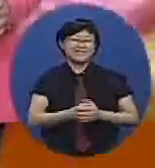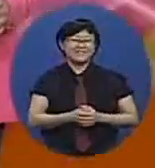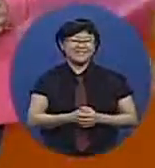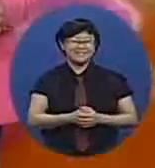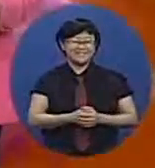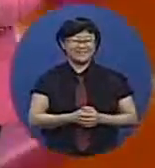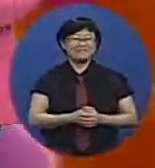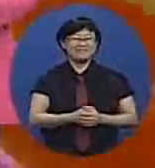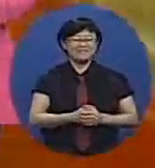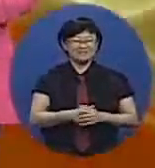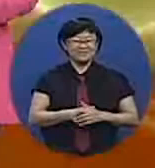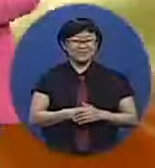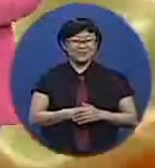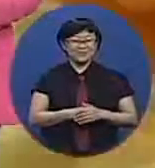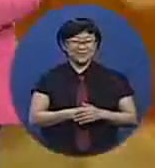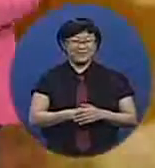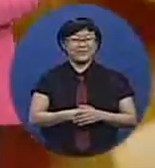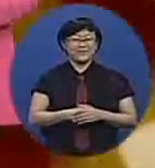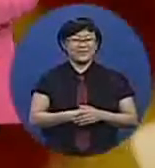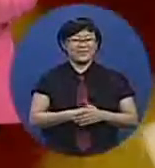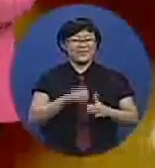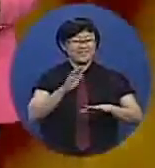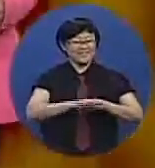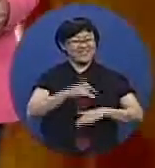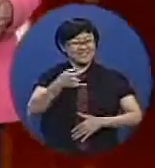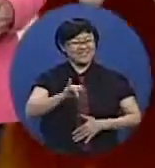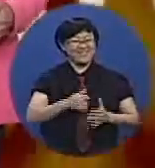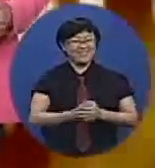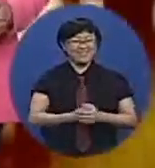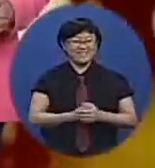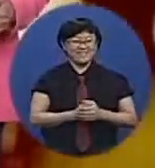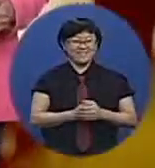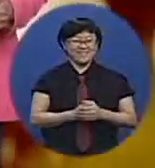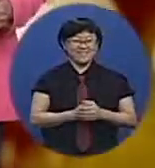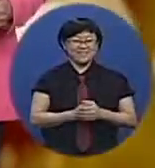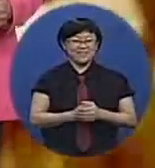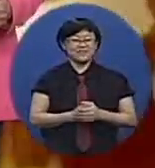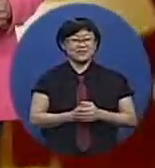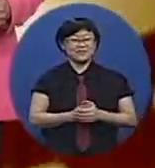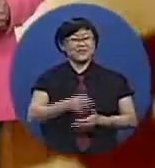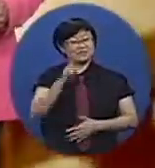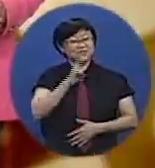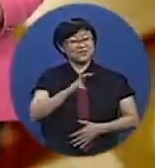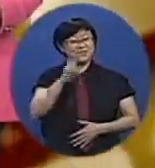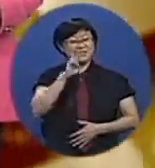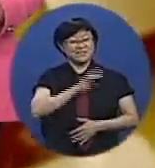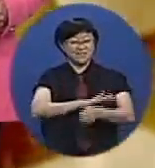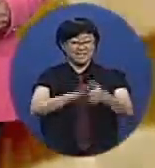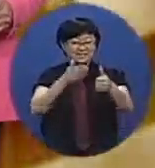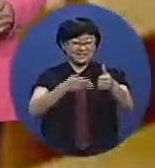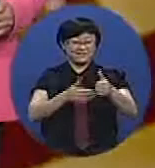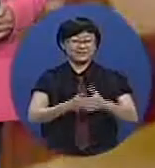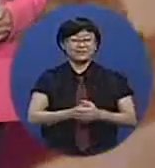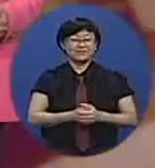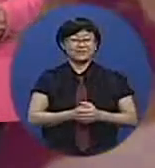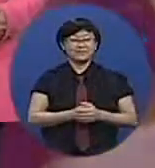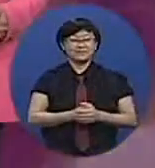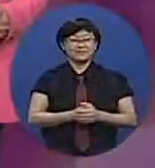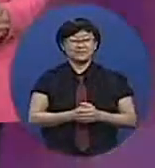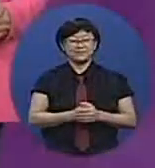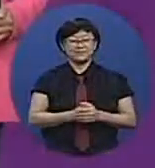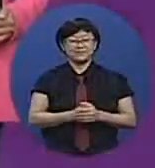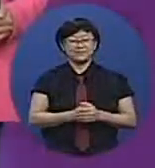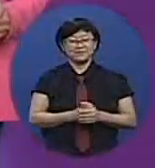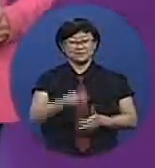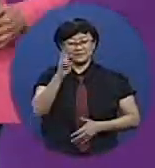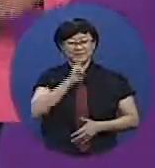그러게, 아이고, 참. 그것 아주 최고네. 예. 자, 울건 없는 막달째 잘 불러주시기 바랍니다. 네, 감사합니다.